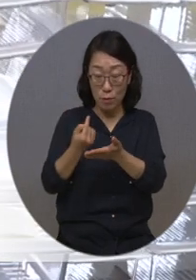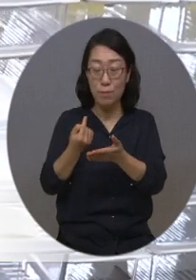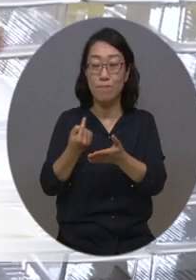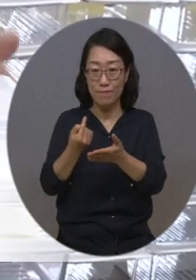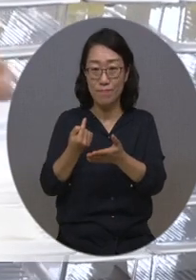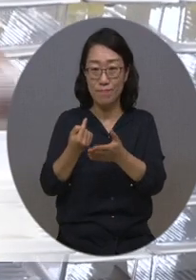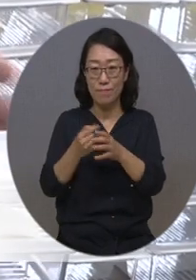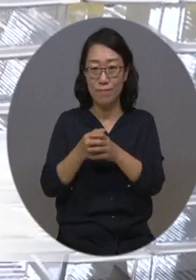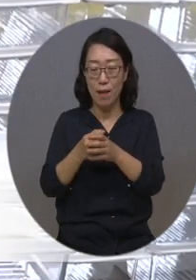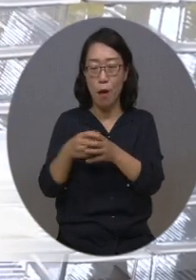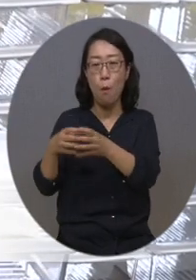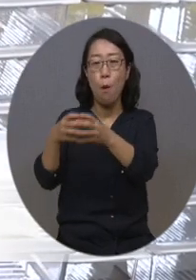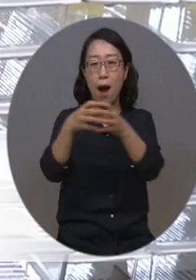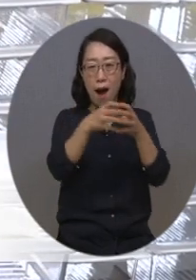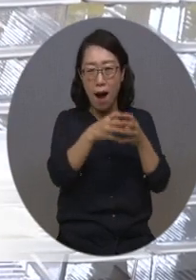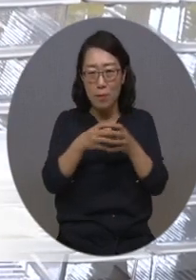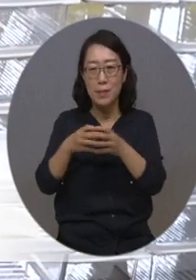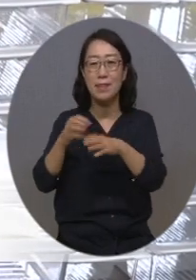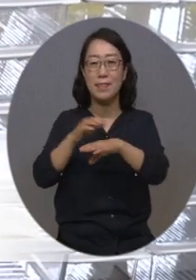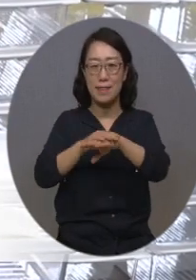오셔가지고 사업이 잘 되고